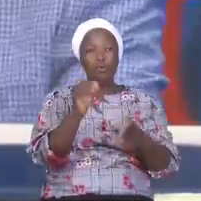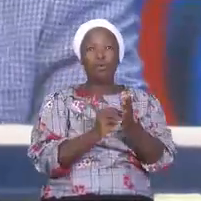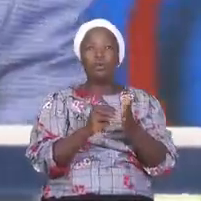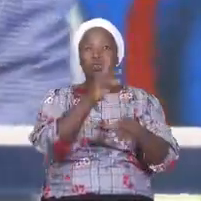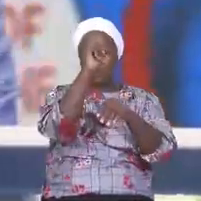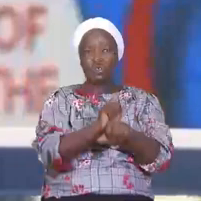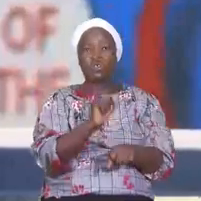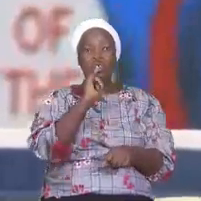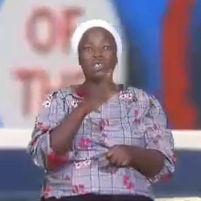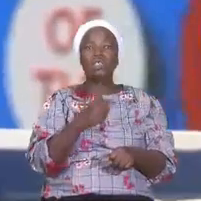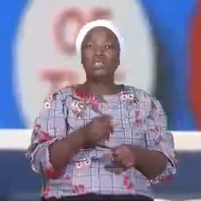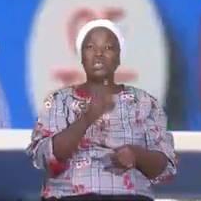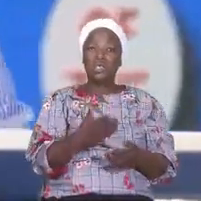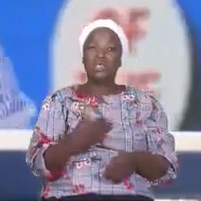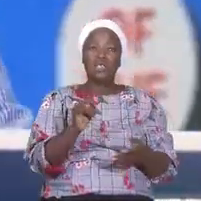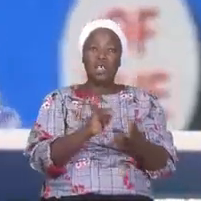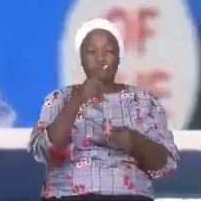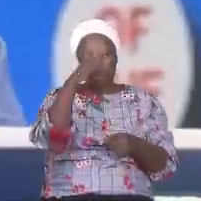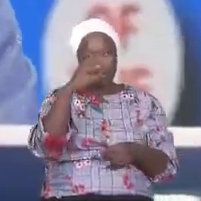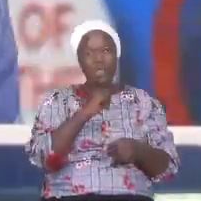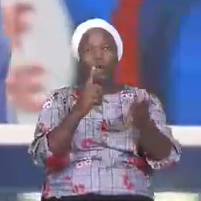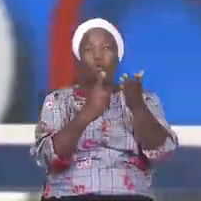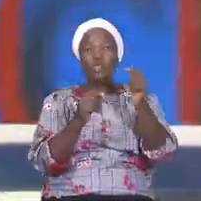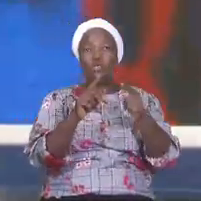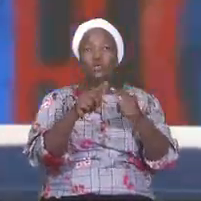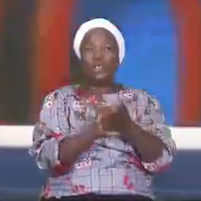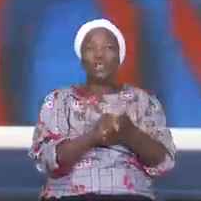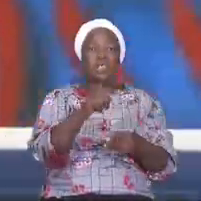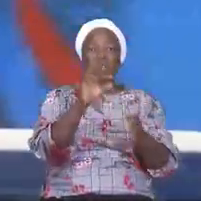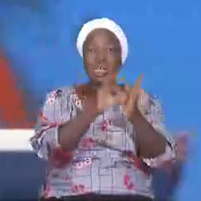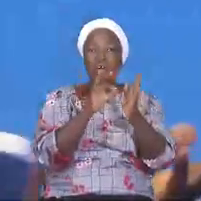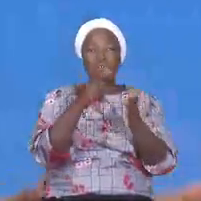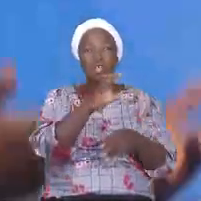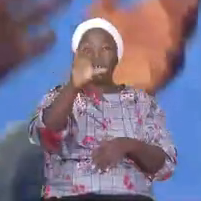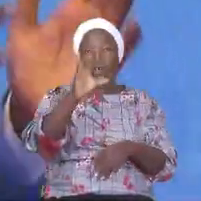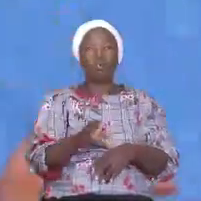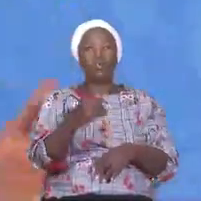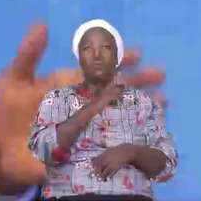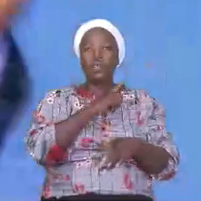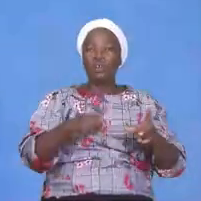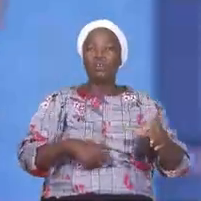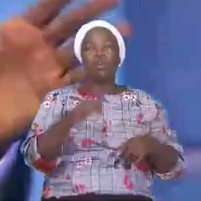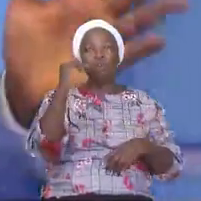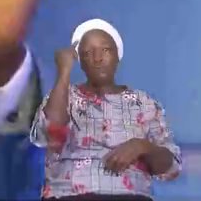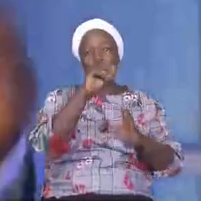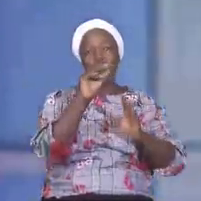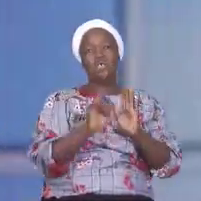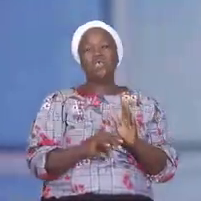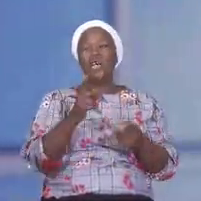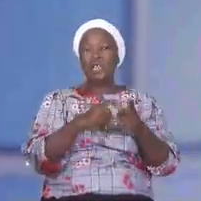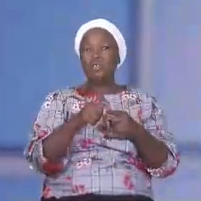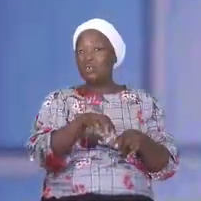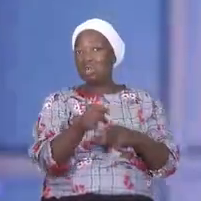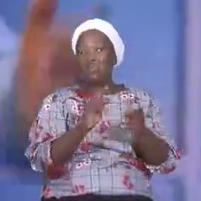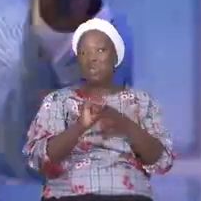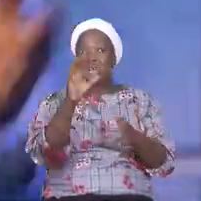la tradition est la vraie chose. Et parce qu'ils s'attachent à cela, à la tradition, ils considèrent la